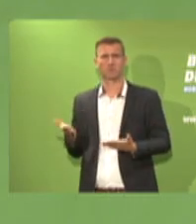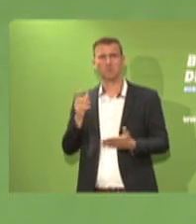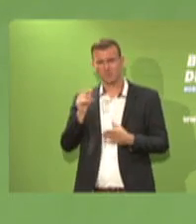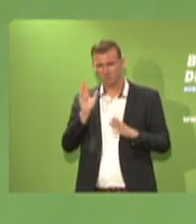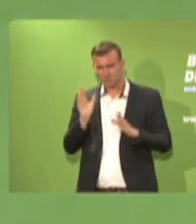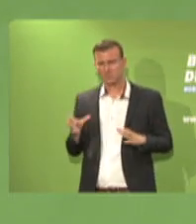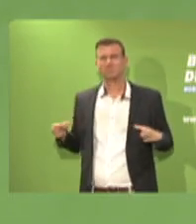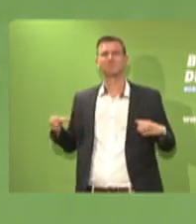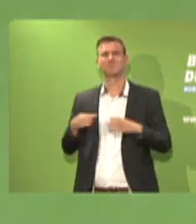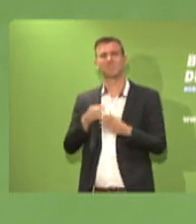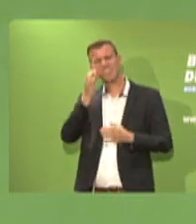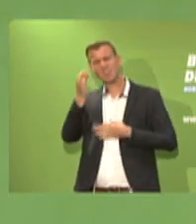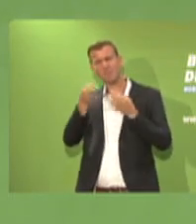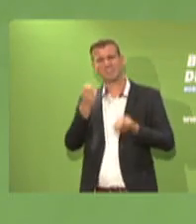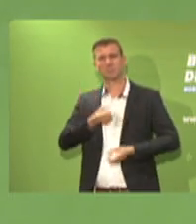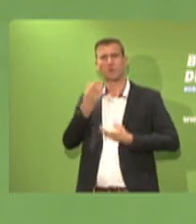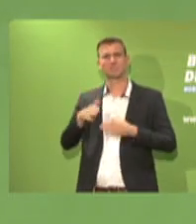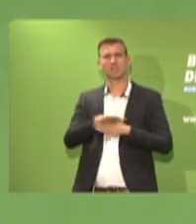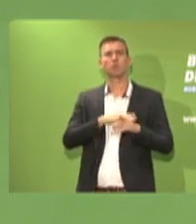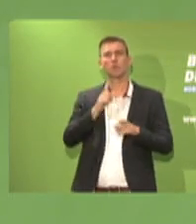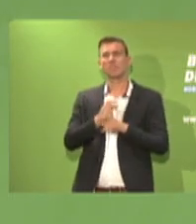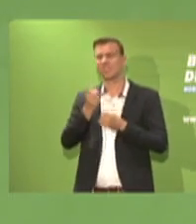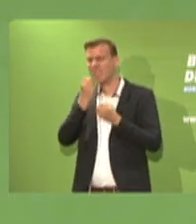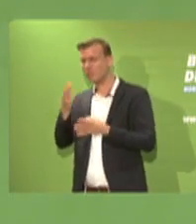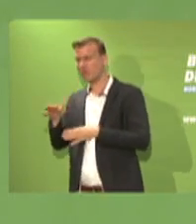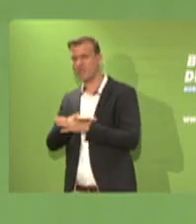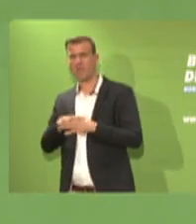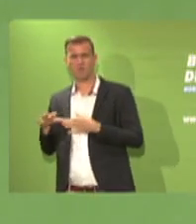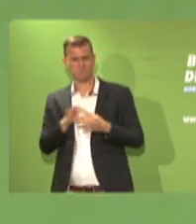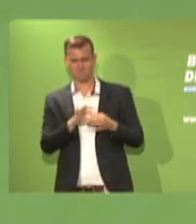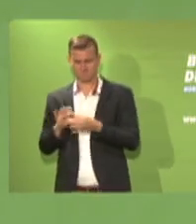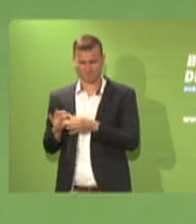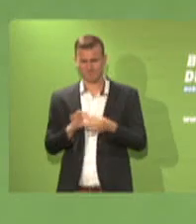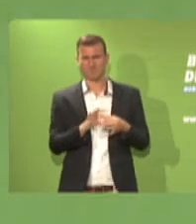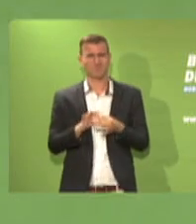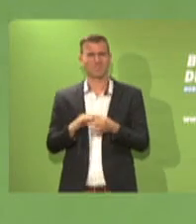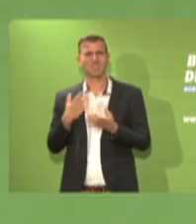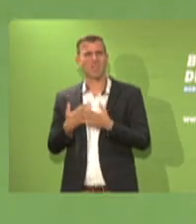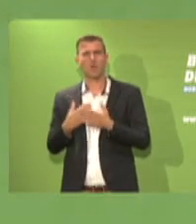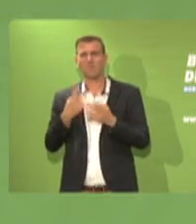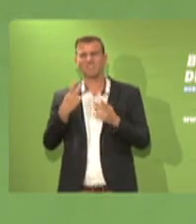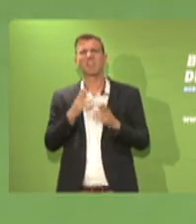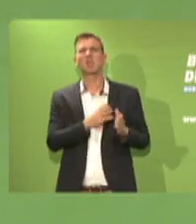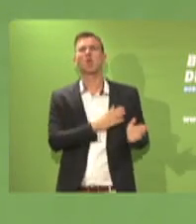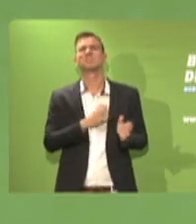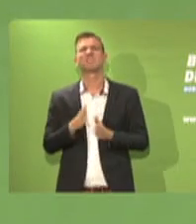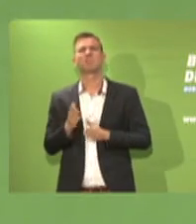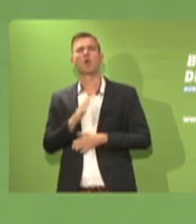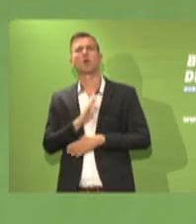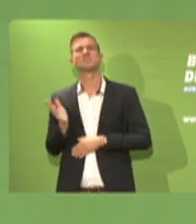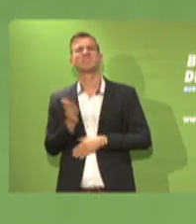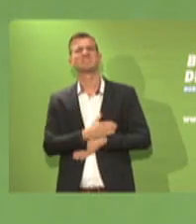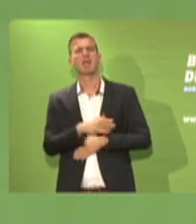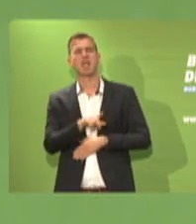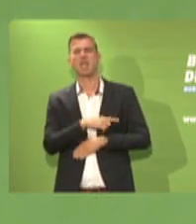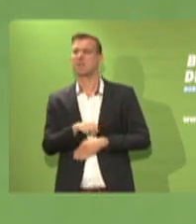zusammen Innovationsregion und Naturraum. Und deshalb ist es so vernagelt, dass da einige Konservative in Ostwestfalen unterwegs